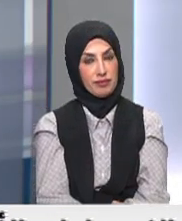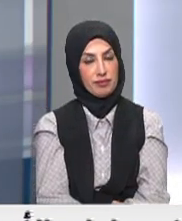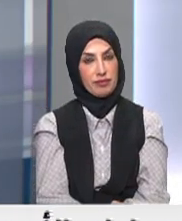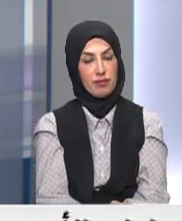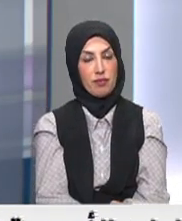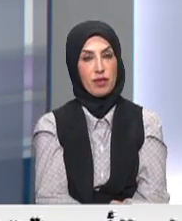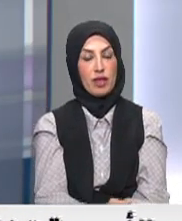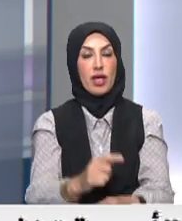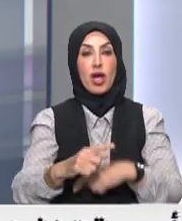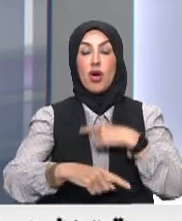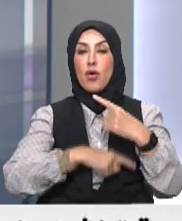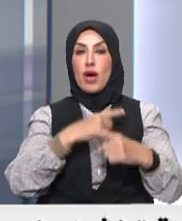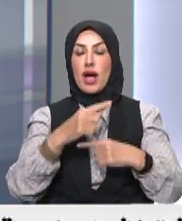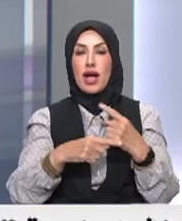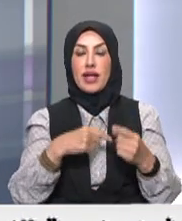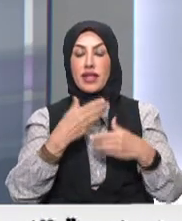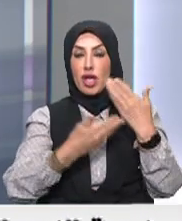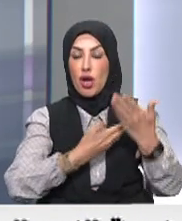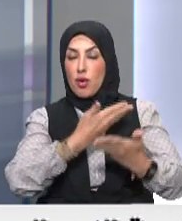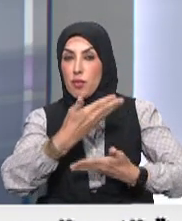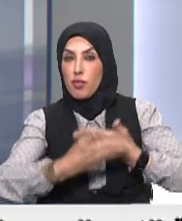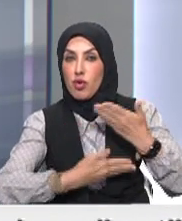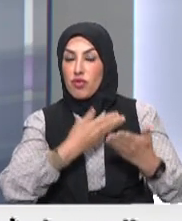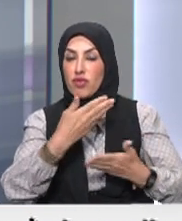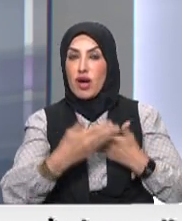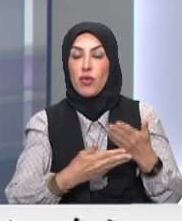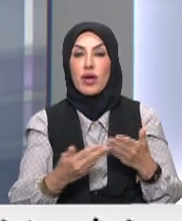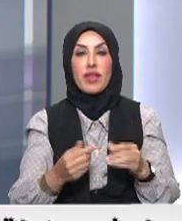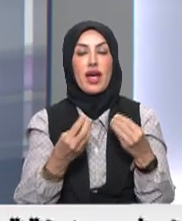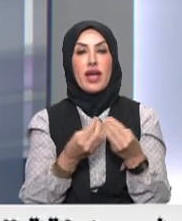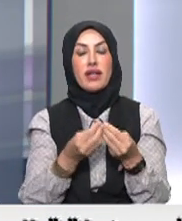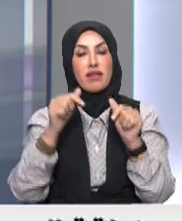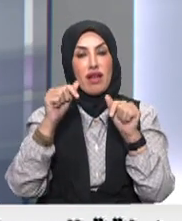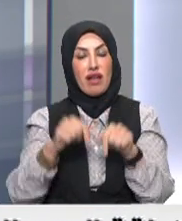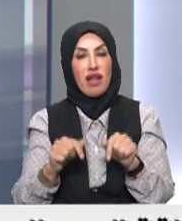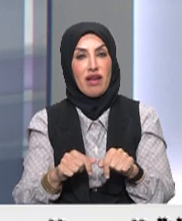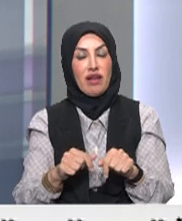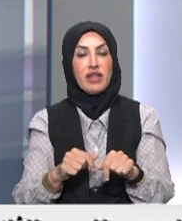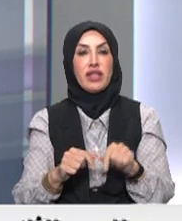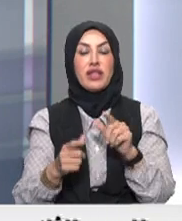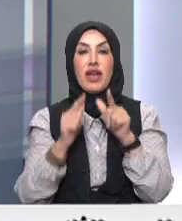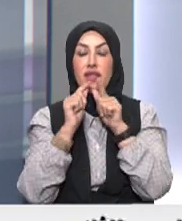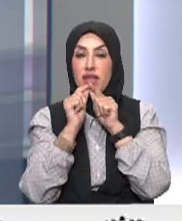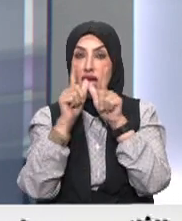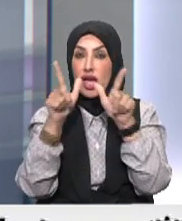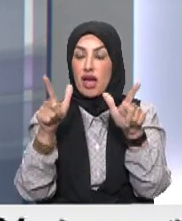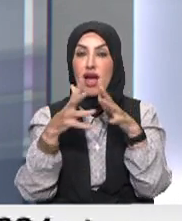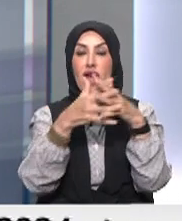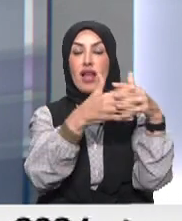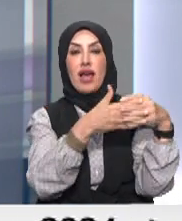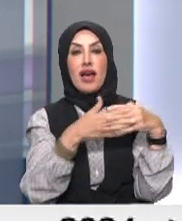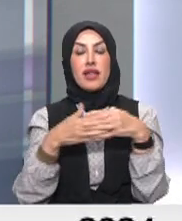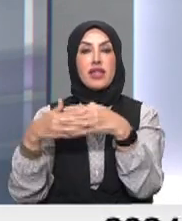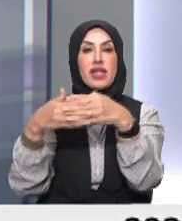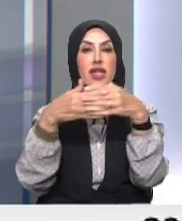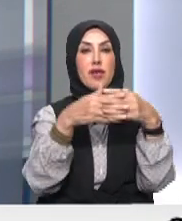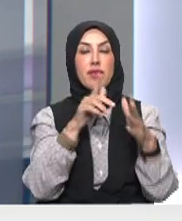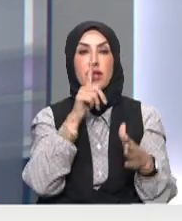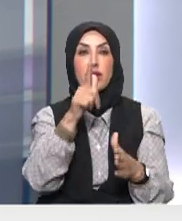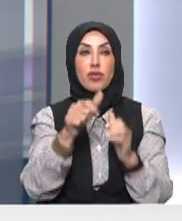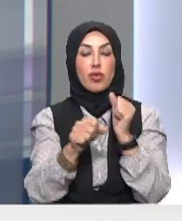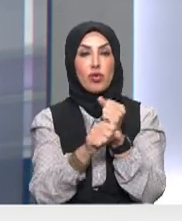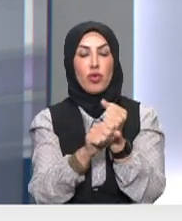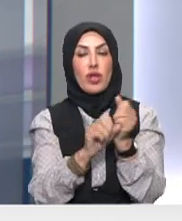دخلت مفوضات وقف اطلاق النار في غزه مراحلها الاخيره وفق تصريحات امريكيه متواتره تؤكد انجازات